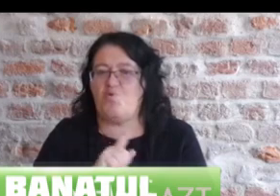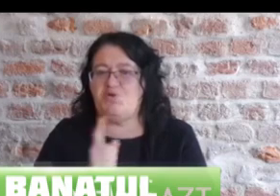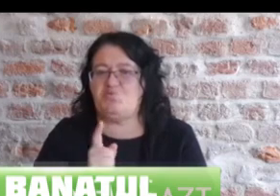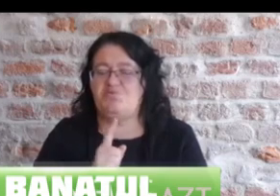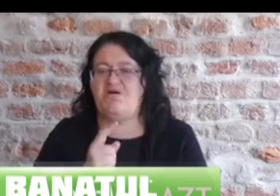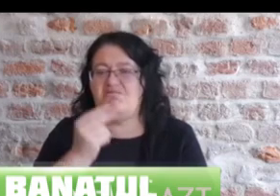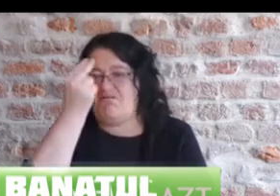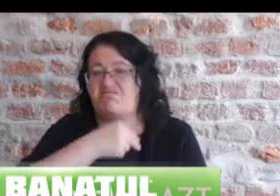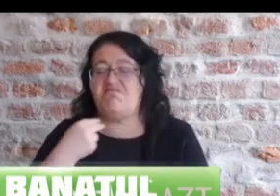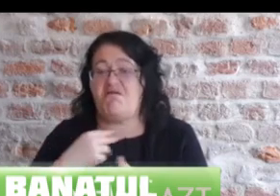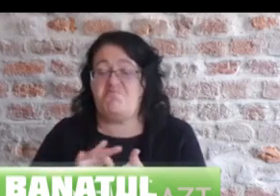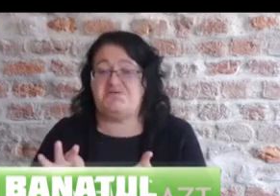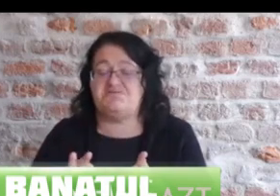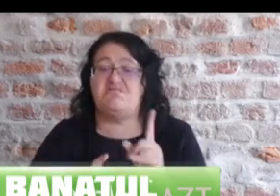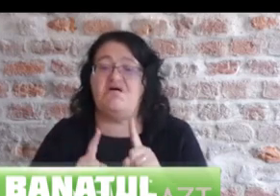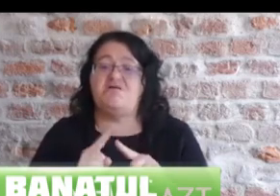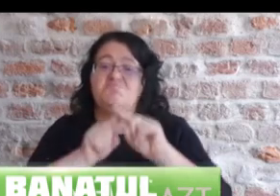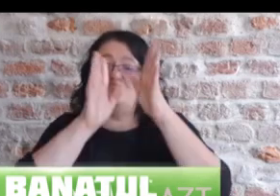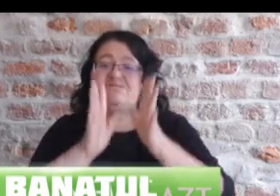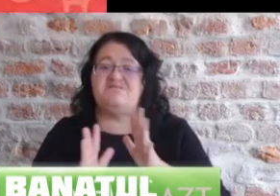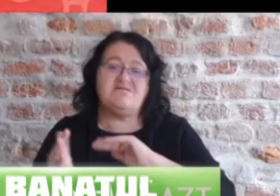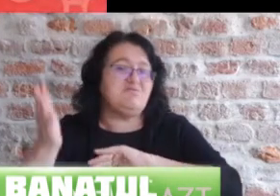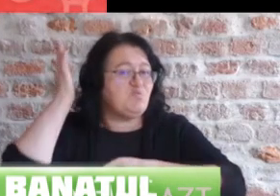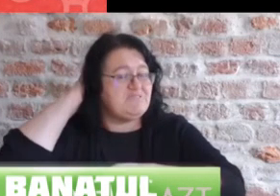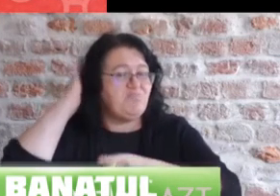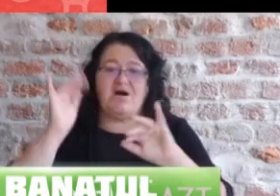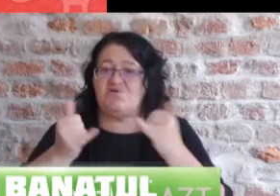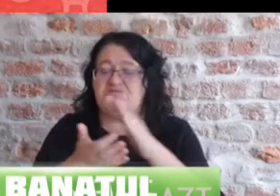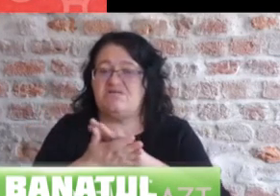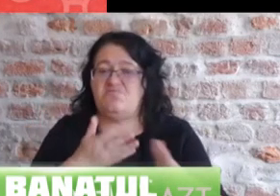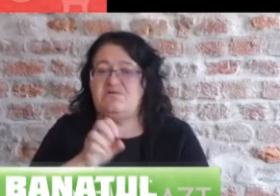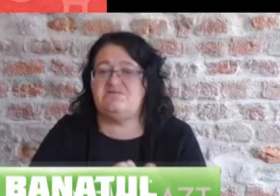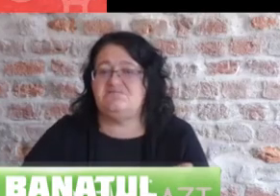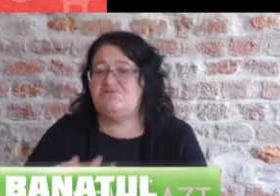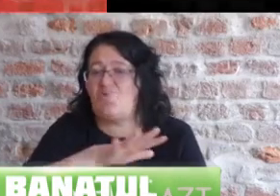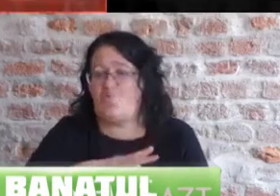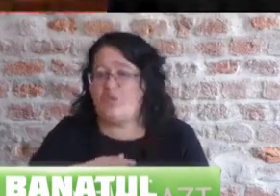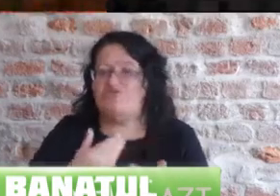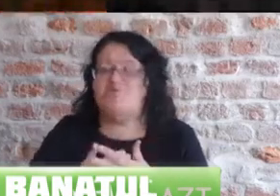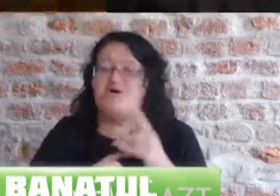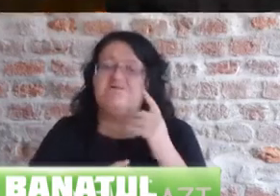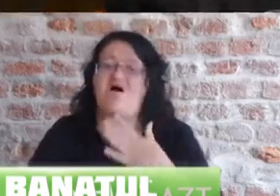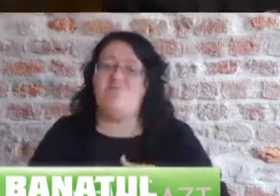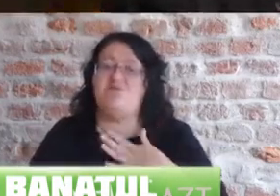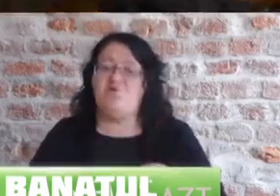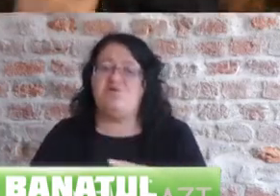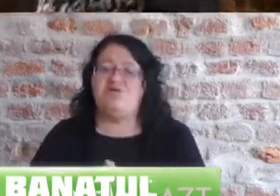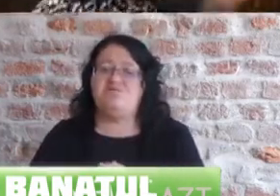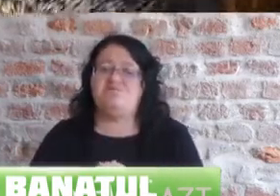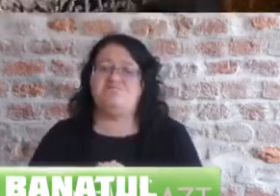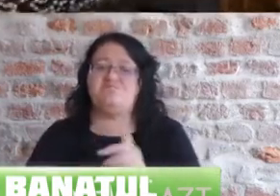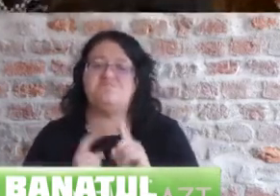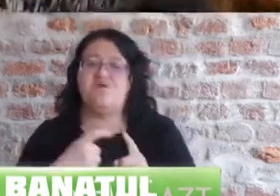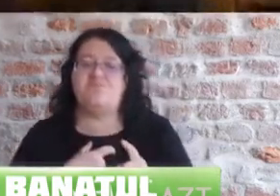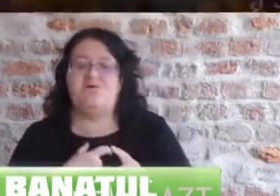de catedrală. Faptul că catedrala stă cumva cu spatele, nu se întâmplă nimic în zona aceea. Și atunci ne-am dorit să, dacă